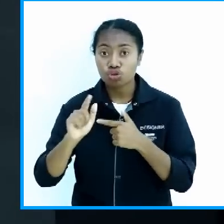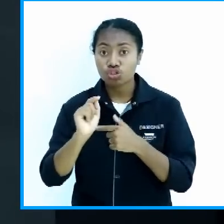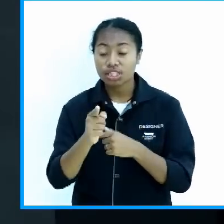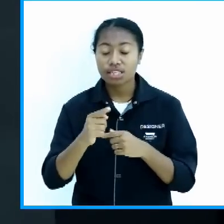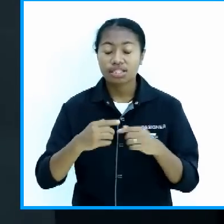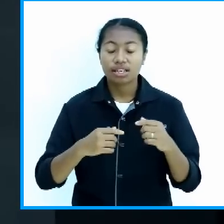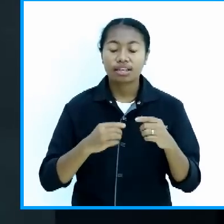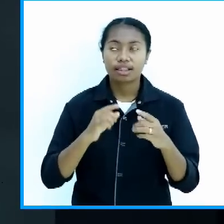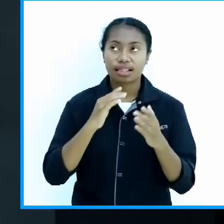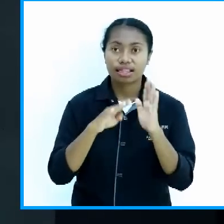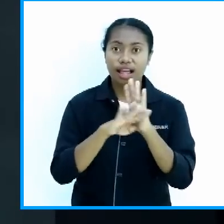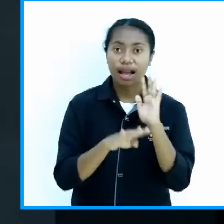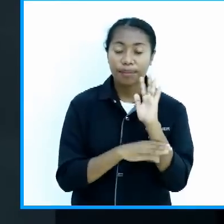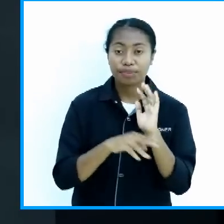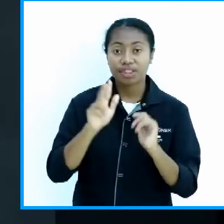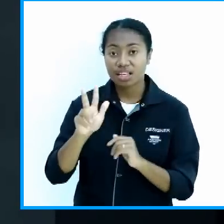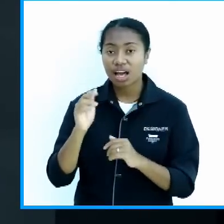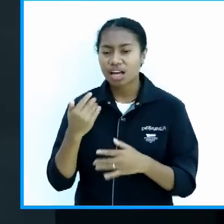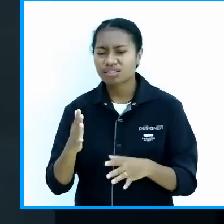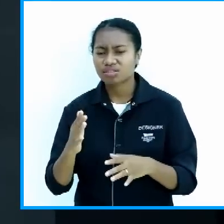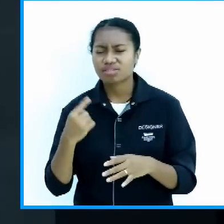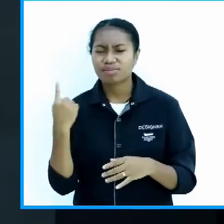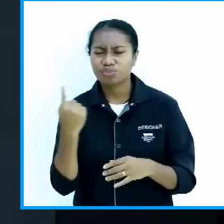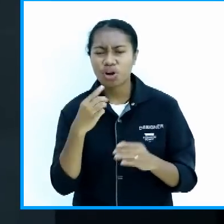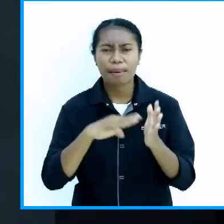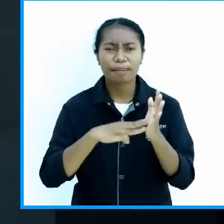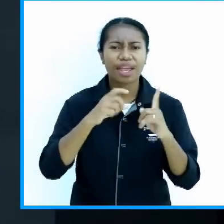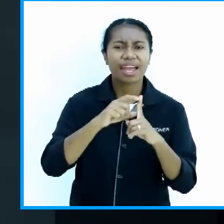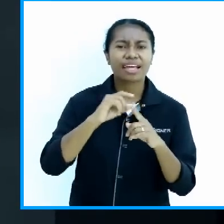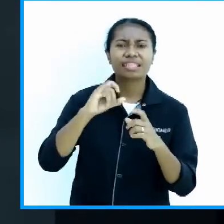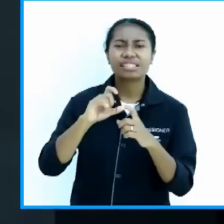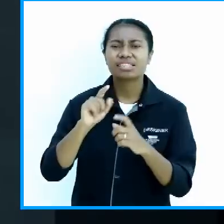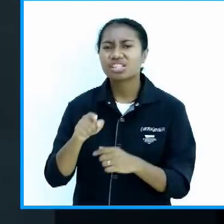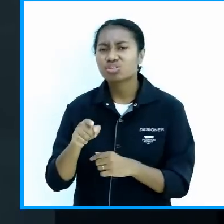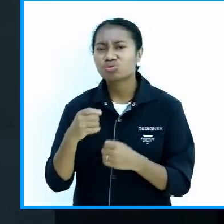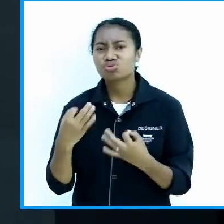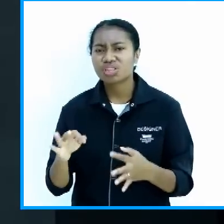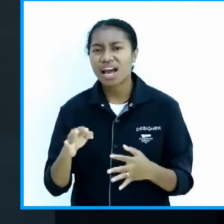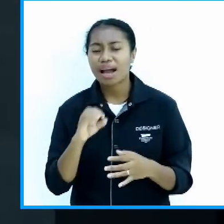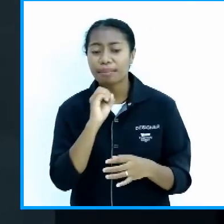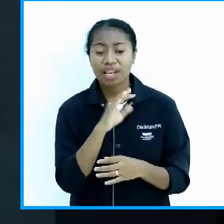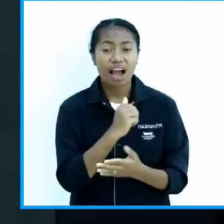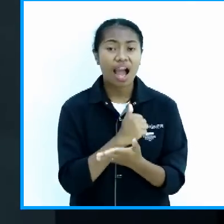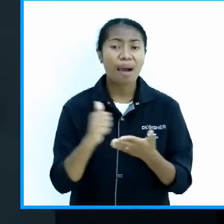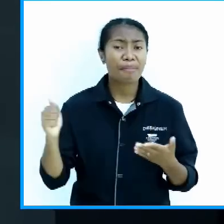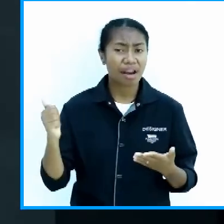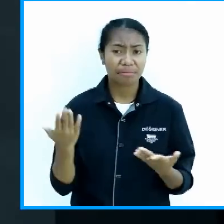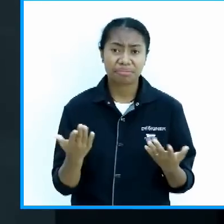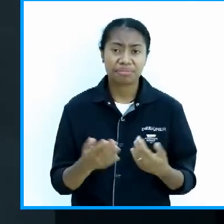maka dari semua segi medis itu sudah dinyatakan aman.